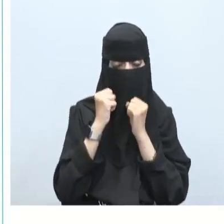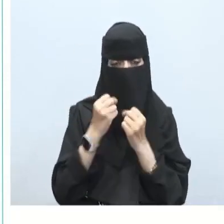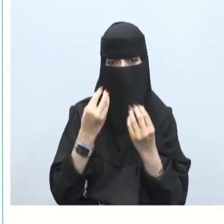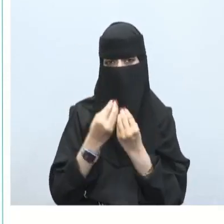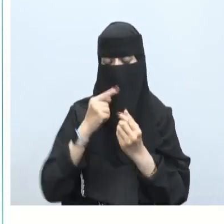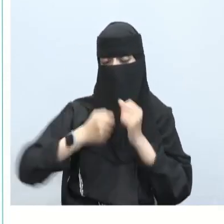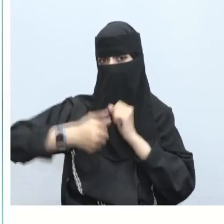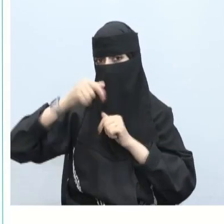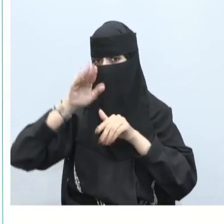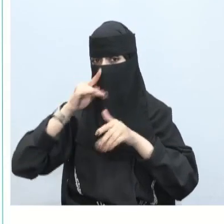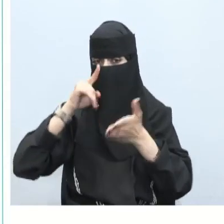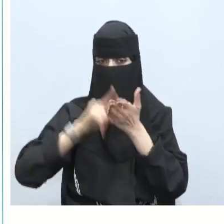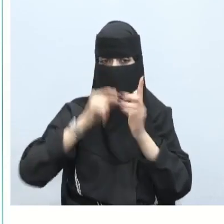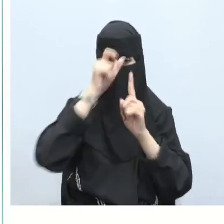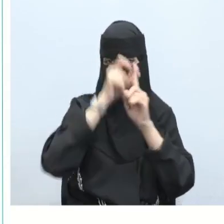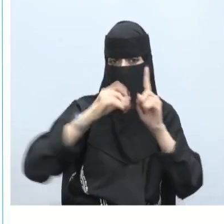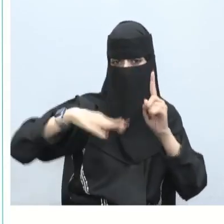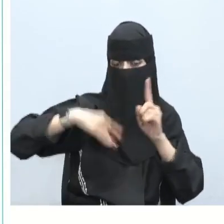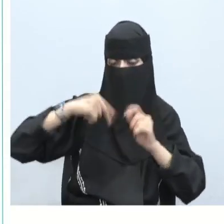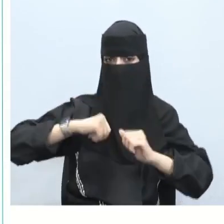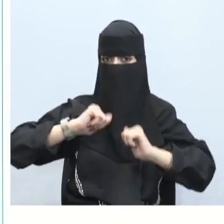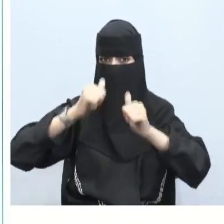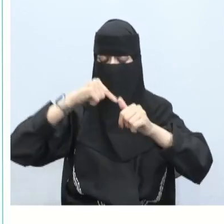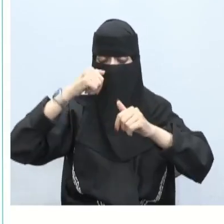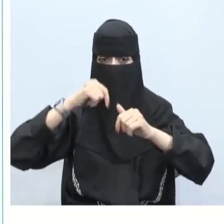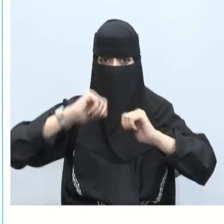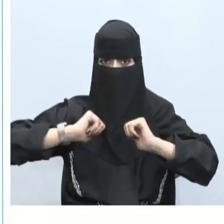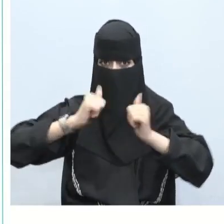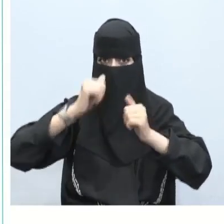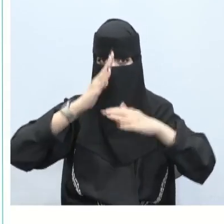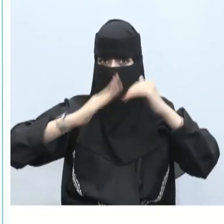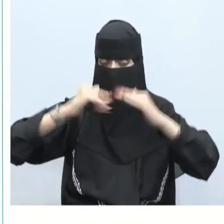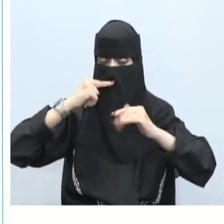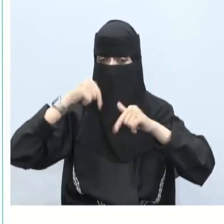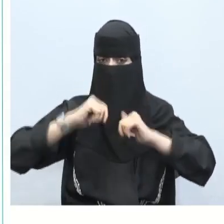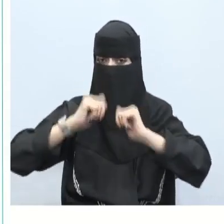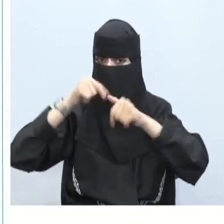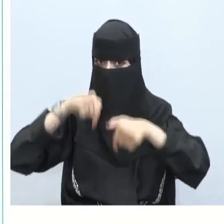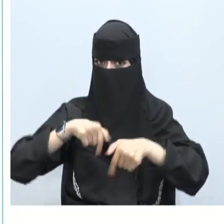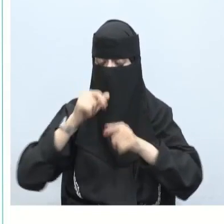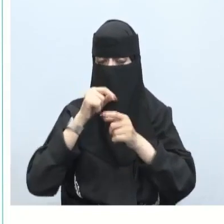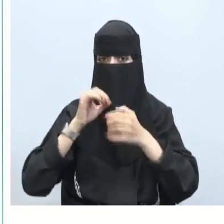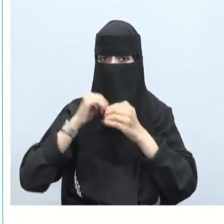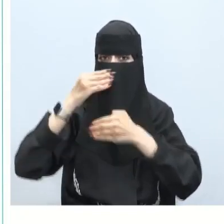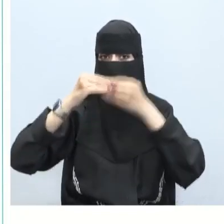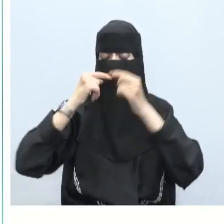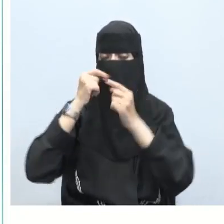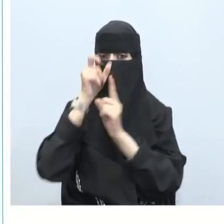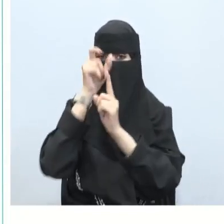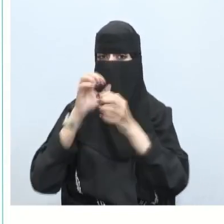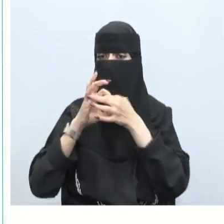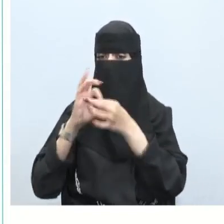ان يكون لديه القدره والمهارات التي من خلالها يستطيع ان يبني علاقات مع الموردين مع